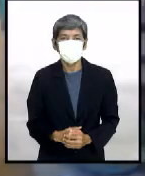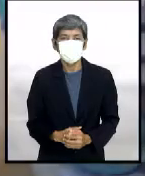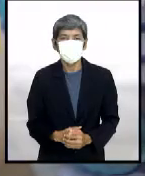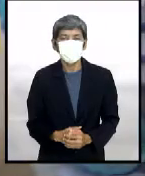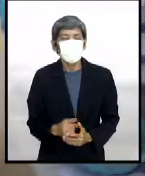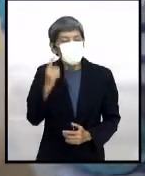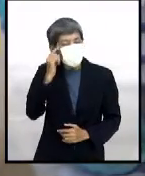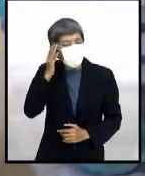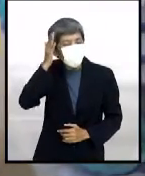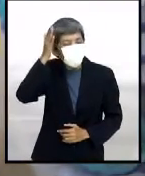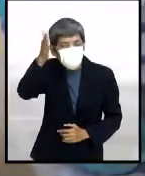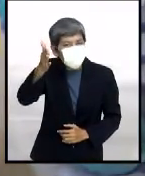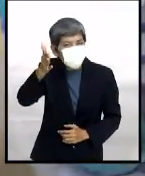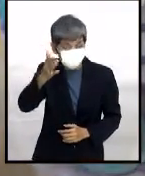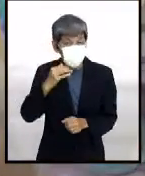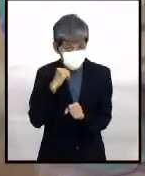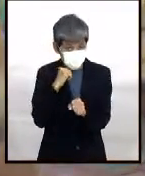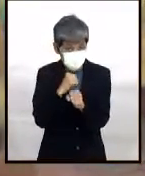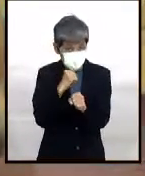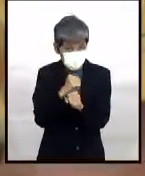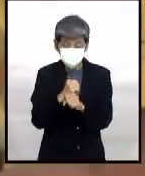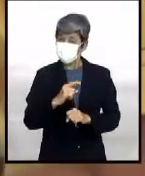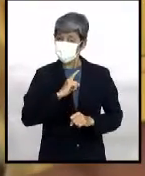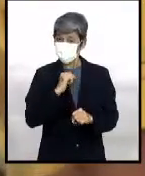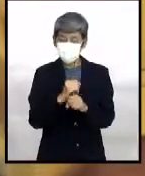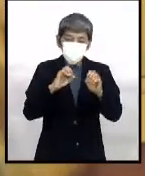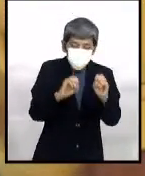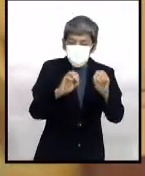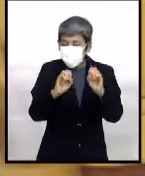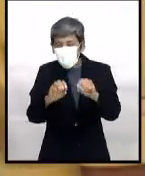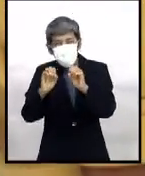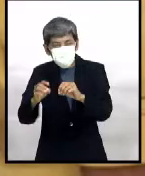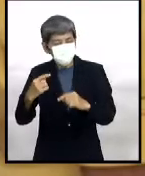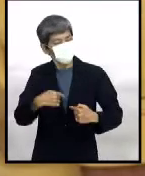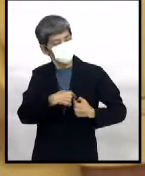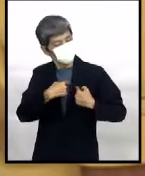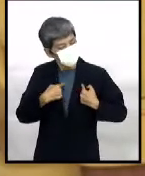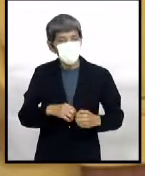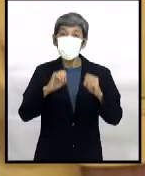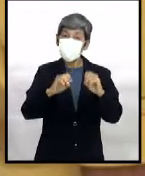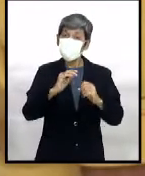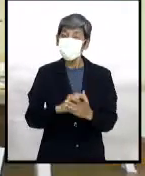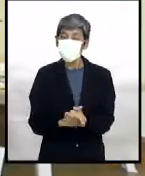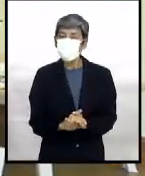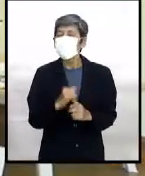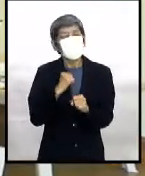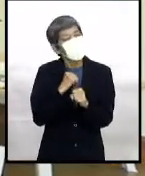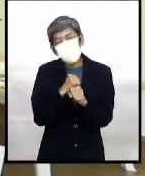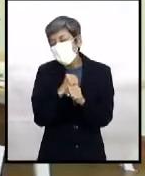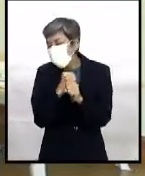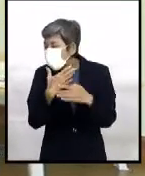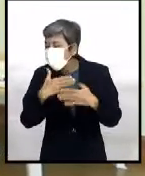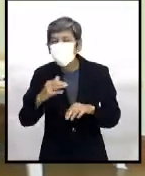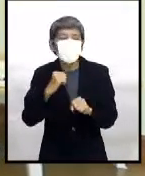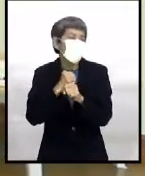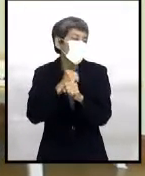คุณนะคะอนาคตล่ะคะยังจะทำหน้าที่เป็นครูจิตอาสาอย่างนี้อีกนานขนาดไหน จนทำไม่ได้ครับ